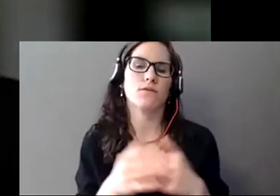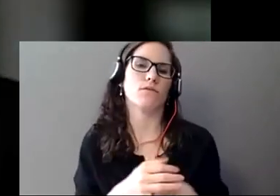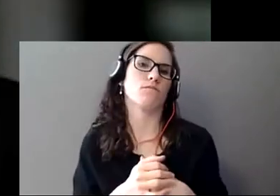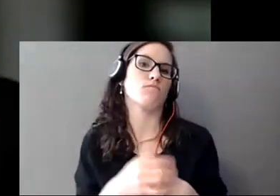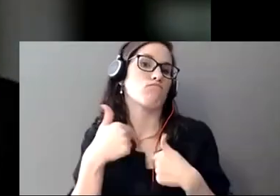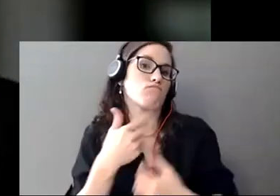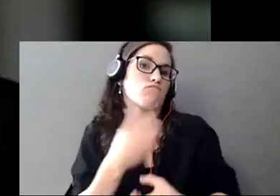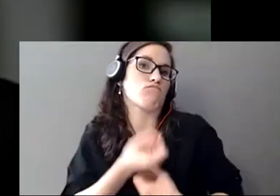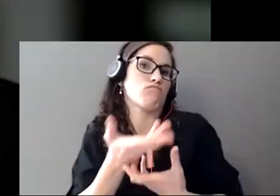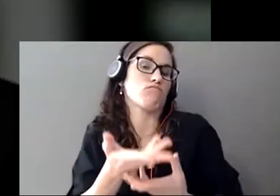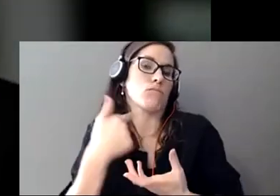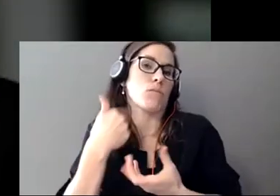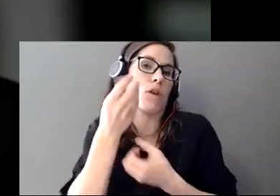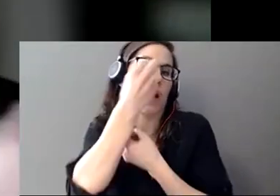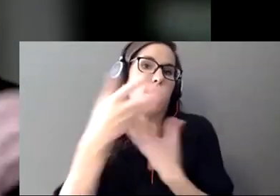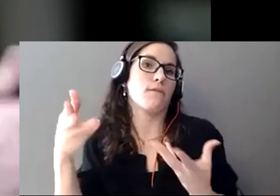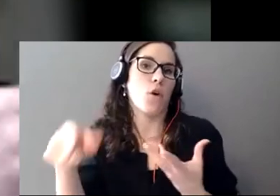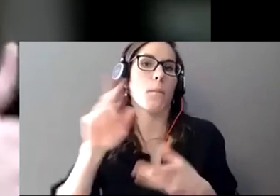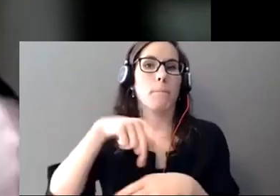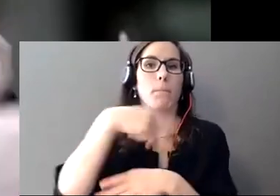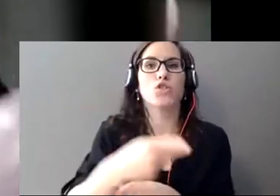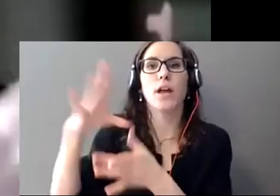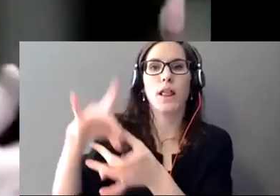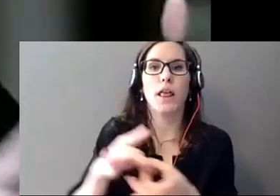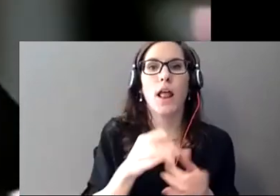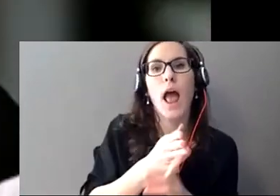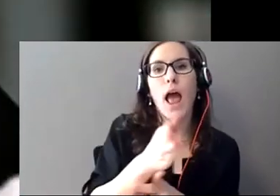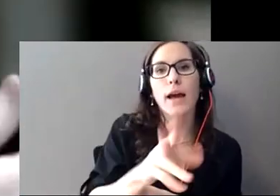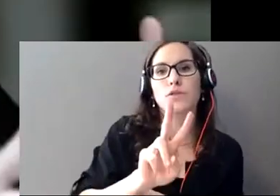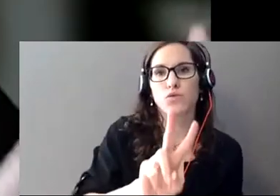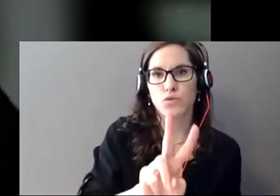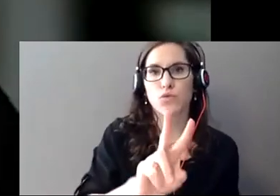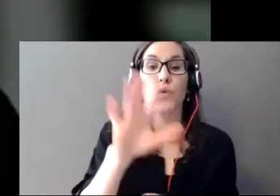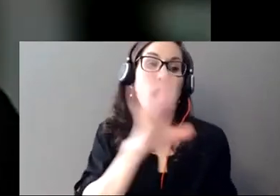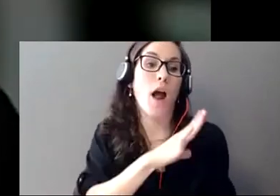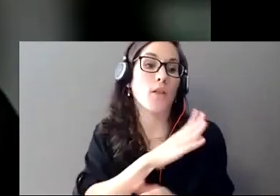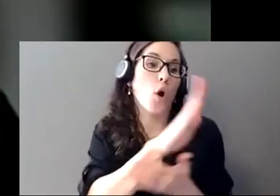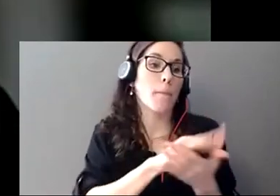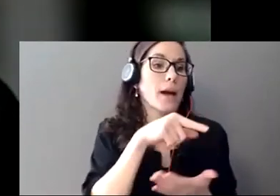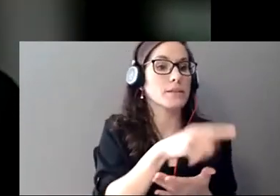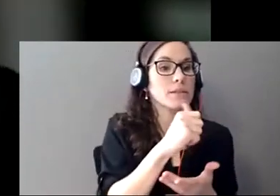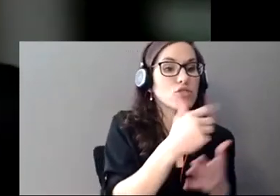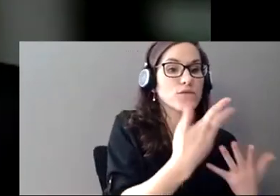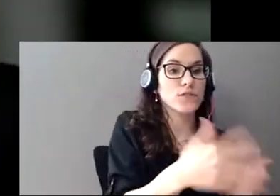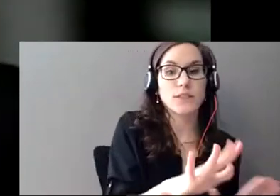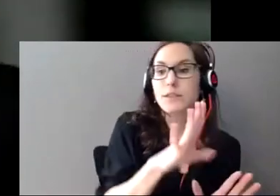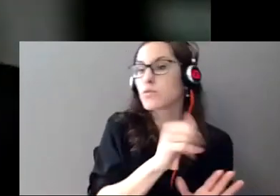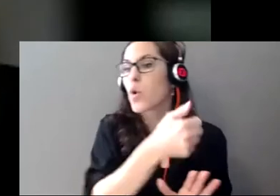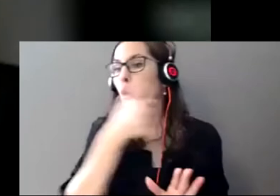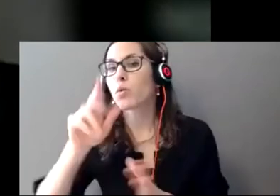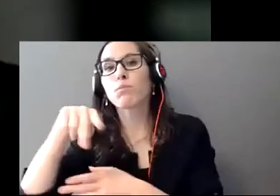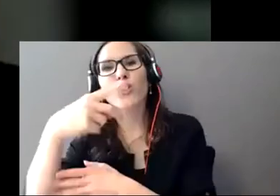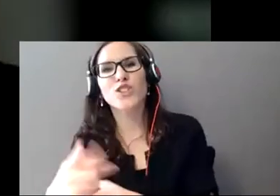'axe 2 du laboratoire ECB a initiés. Alors il y en a qui sont sur le point de se terminer et d'autres qui démarrent tout juste et qui